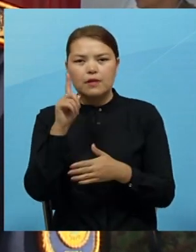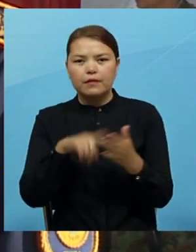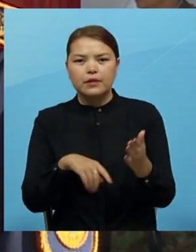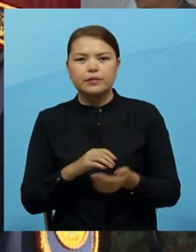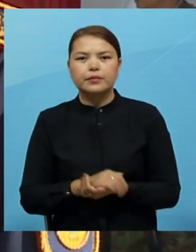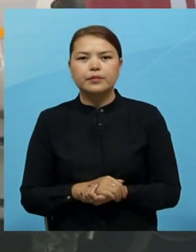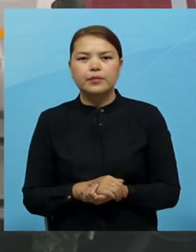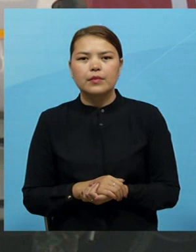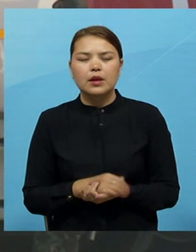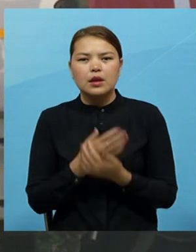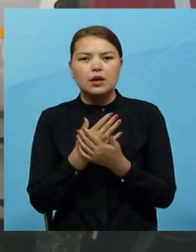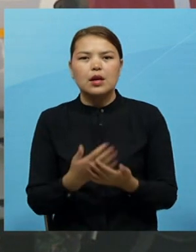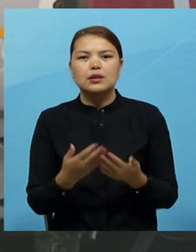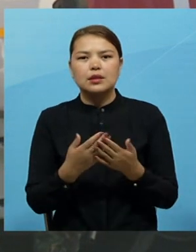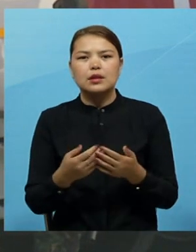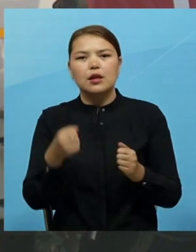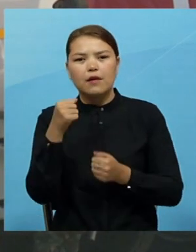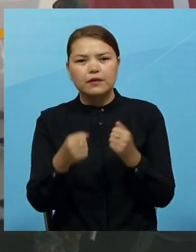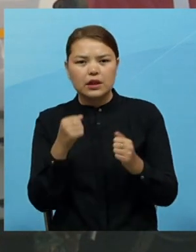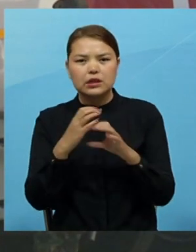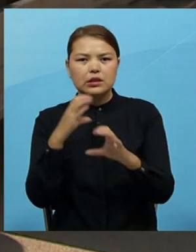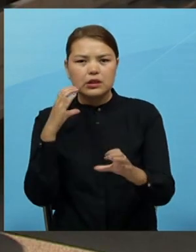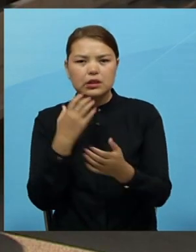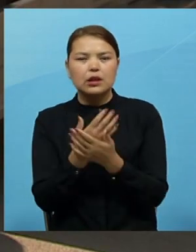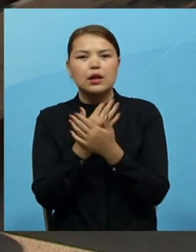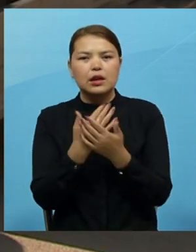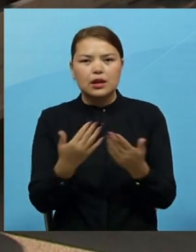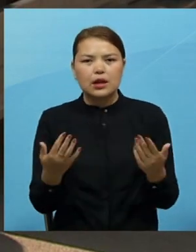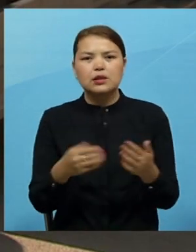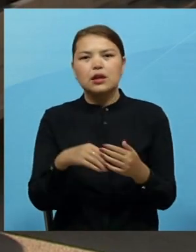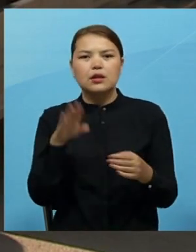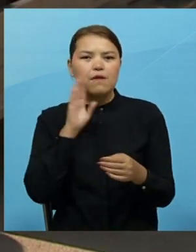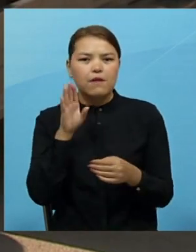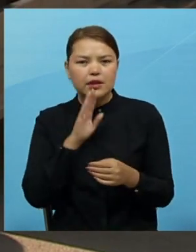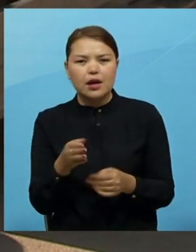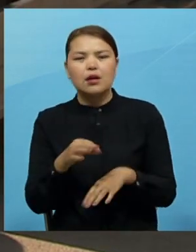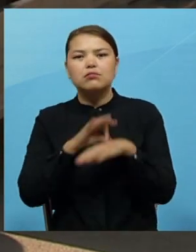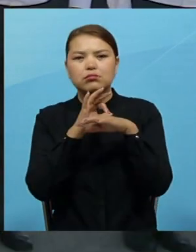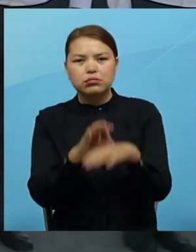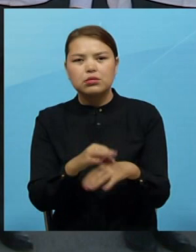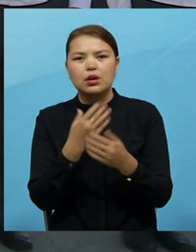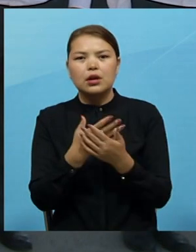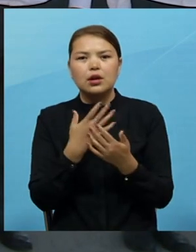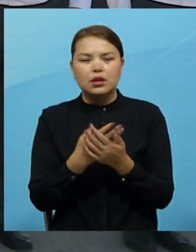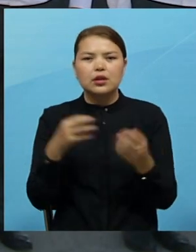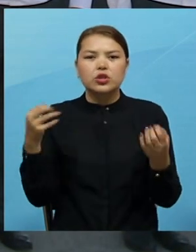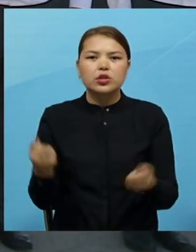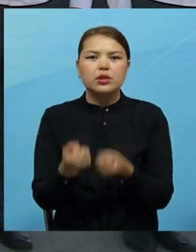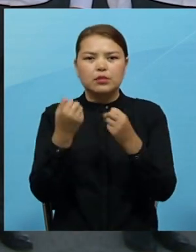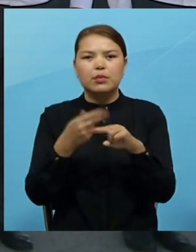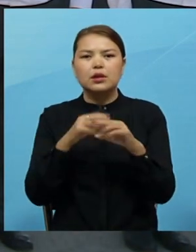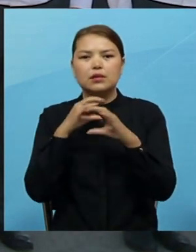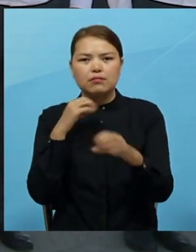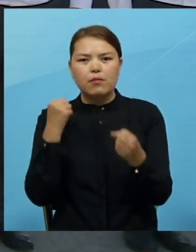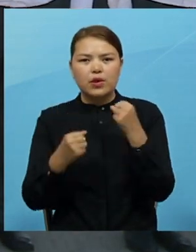деп сенімдімін. Техникалардың ішінде автоцистерналар, кинологиялық қызмет, су тасу, авариялық құтқару көліктері бар.